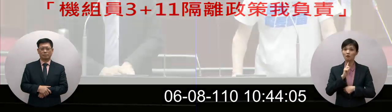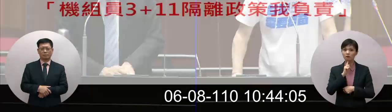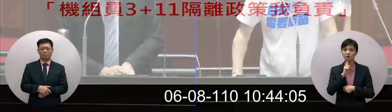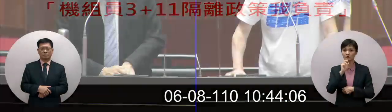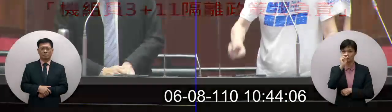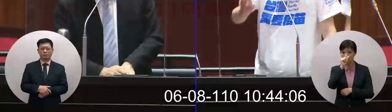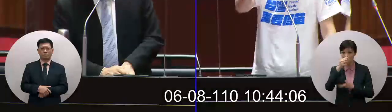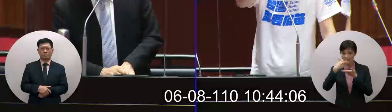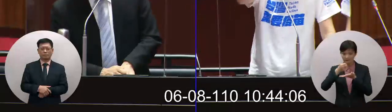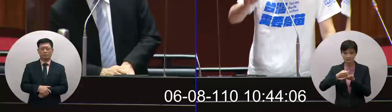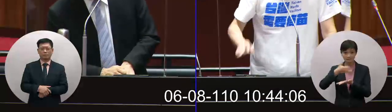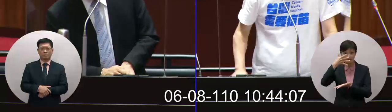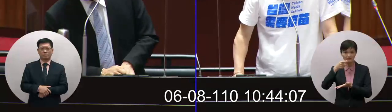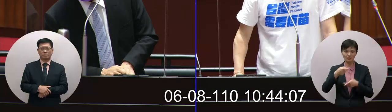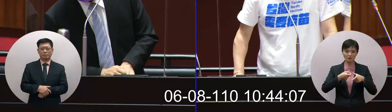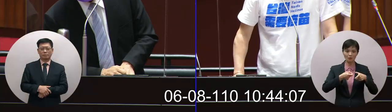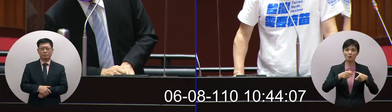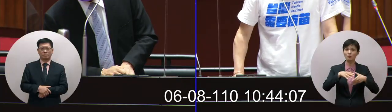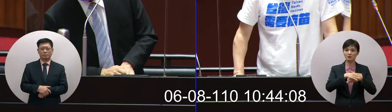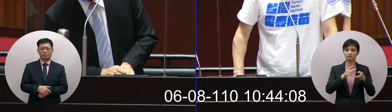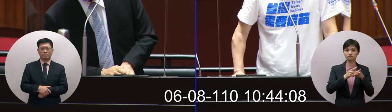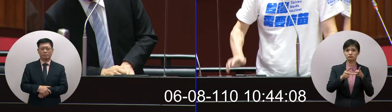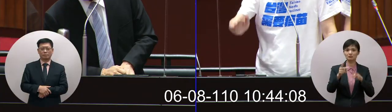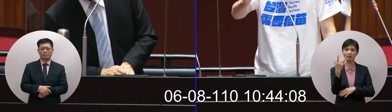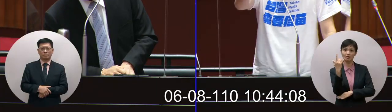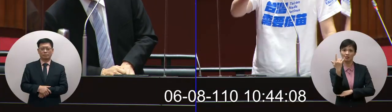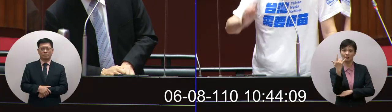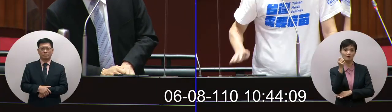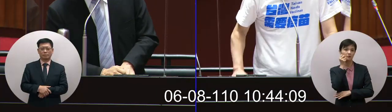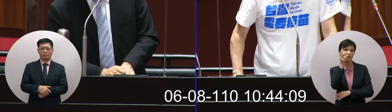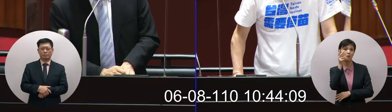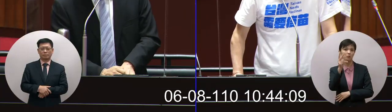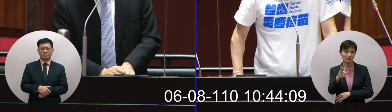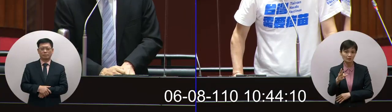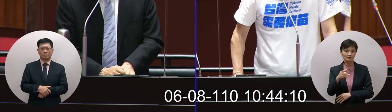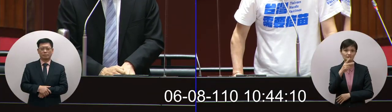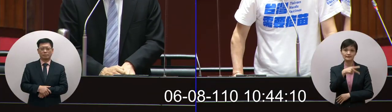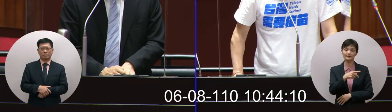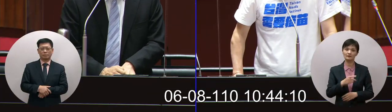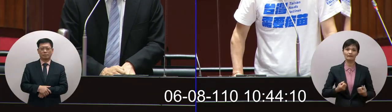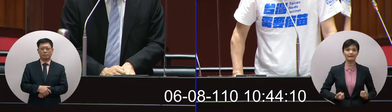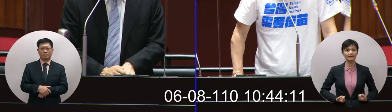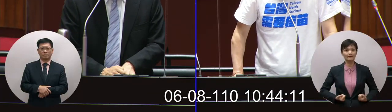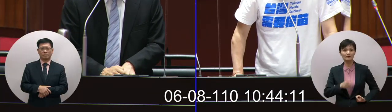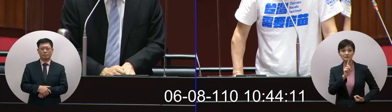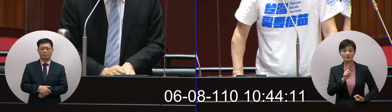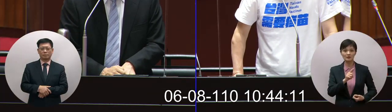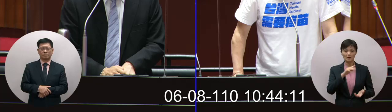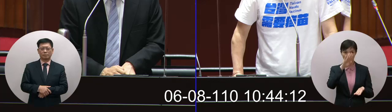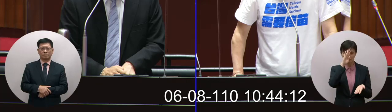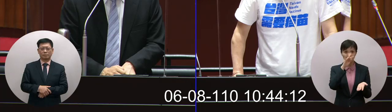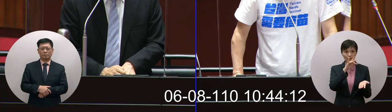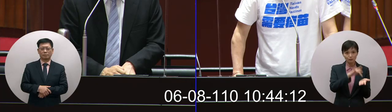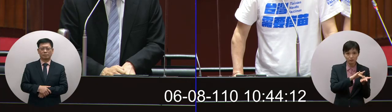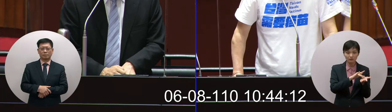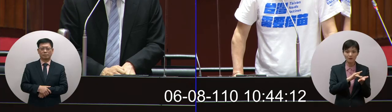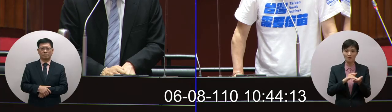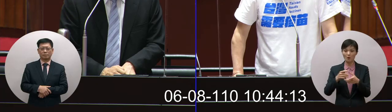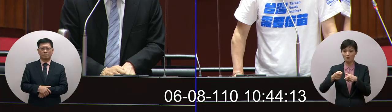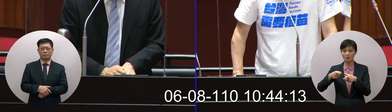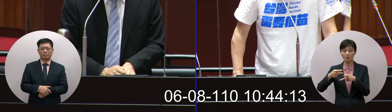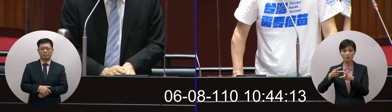家去公文走了2个半月，还讲个俏皮话说病毒走得比公文